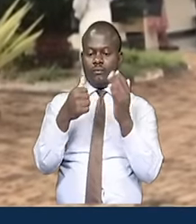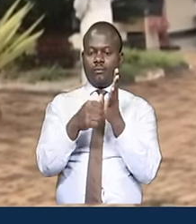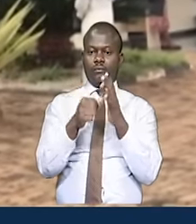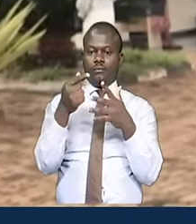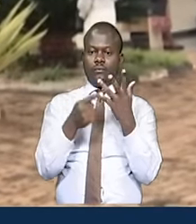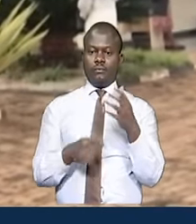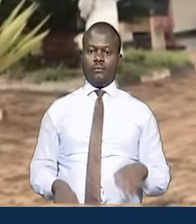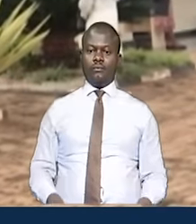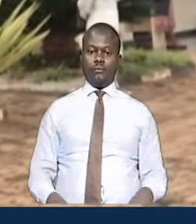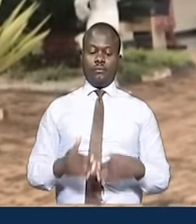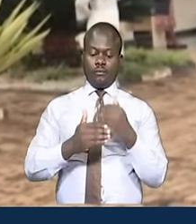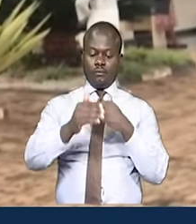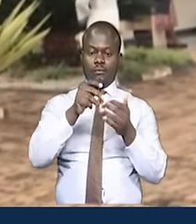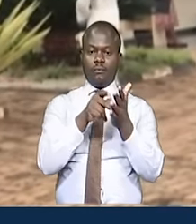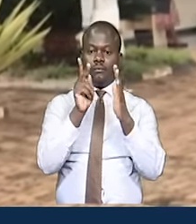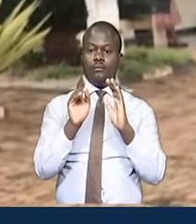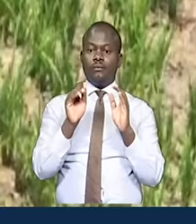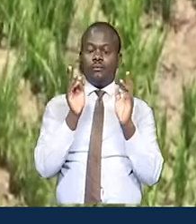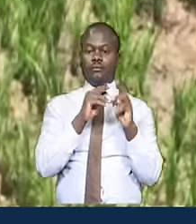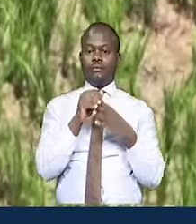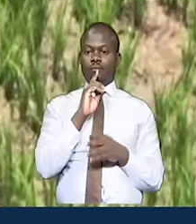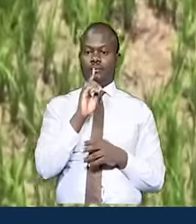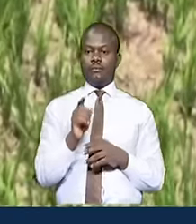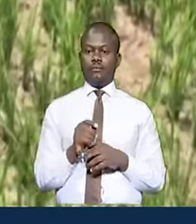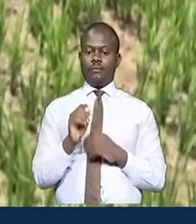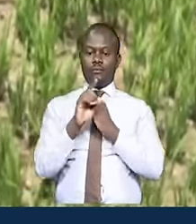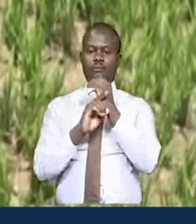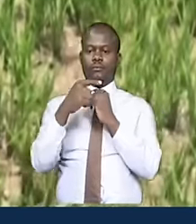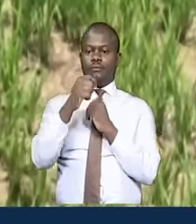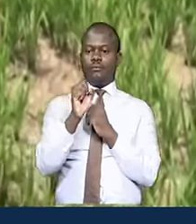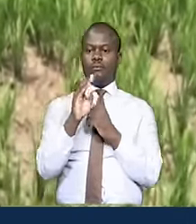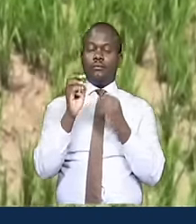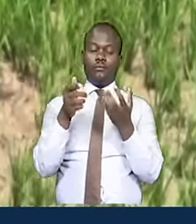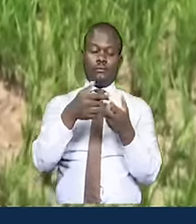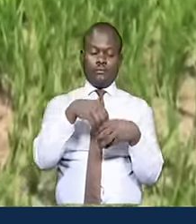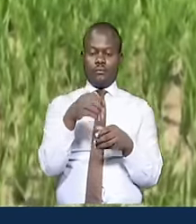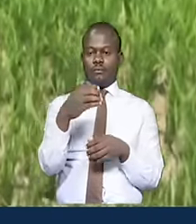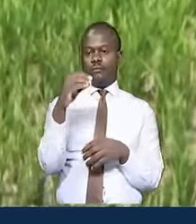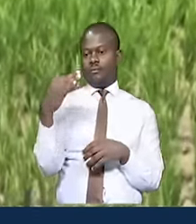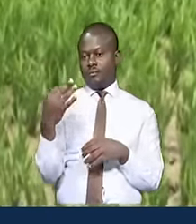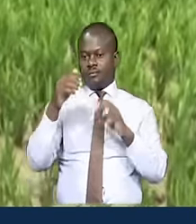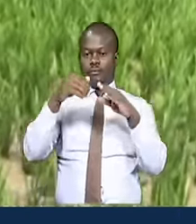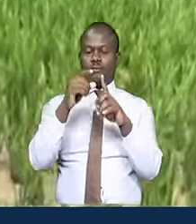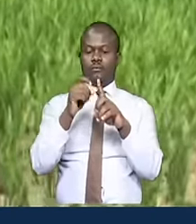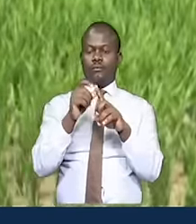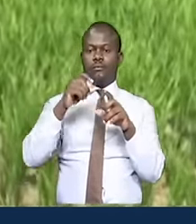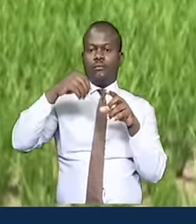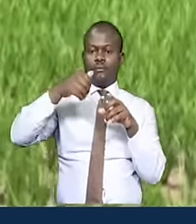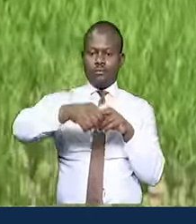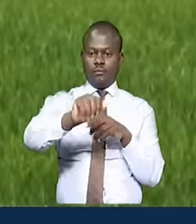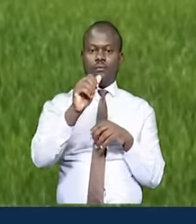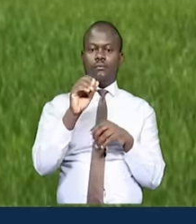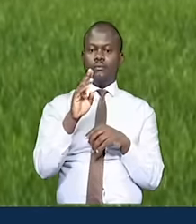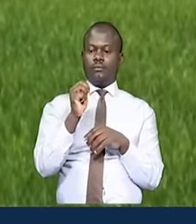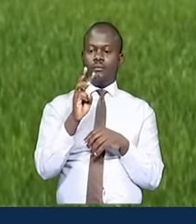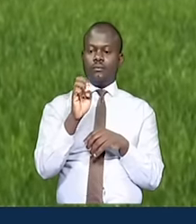kibazo. Kugeza kwishyurwa ubundi amabwiriza Kugeza ubu muri aka karere ka Gatsibo habarizwa koperative eshatu z'abahinzi b'umuceri hari zo koperative ubumwe